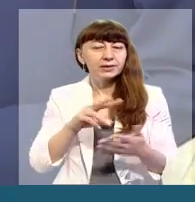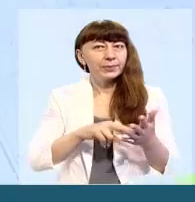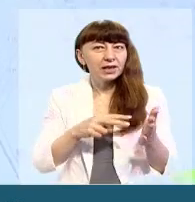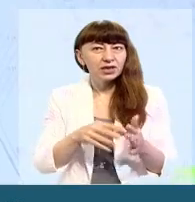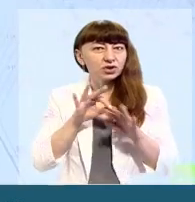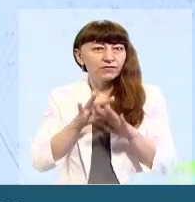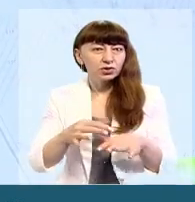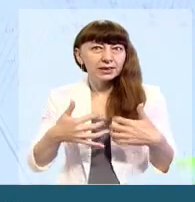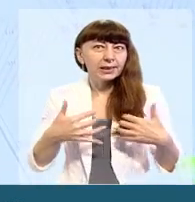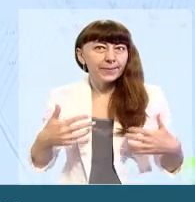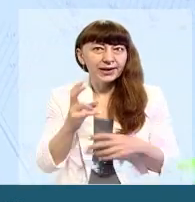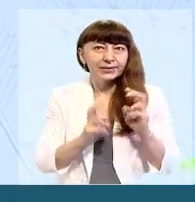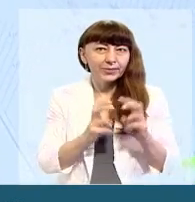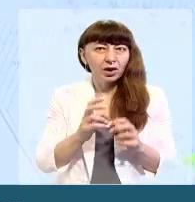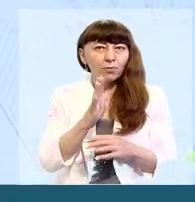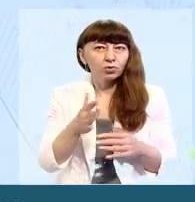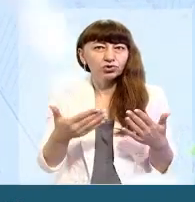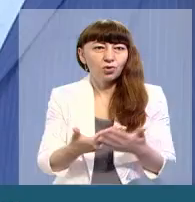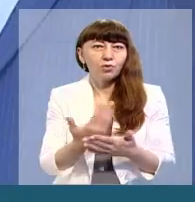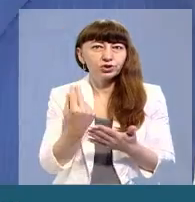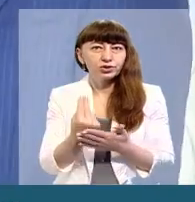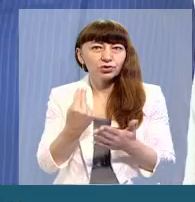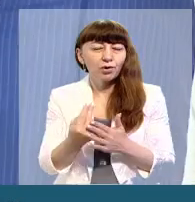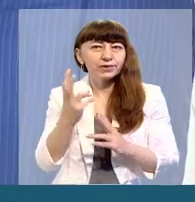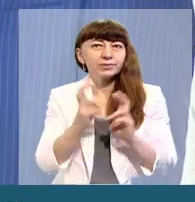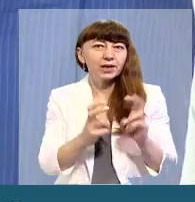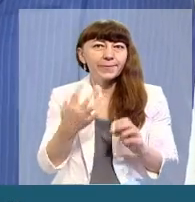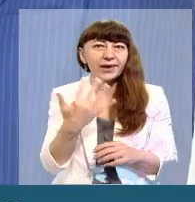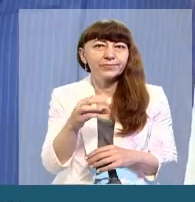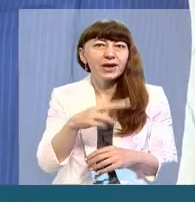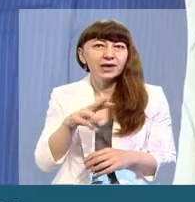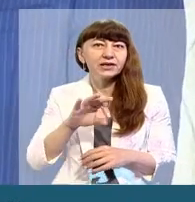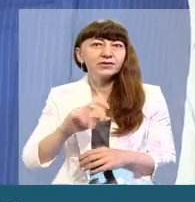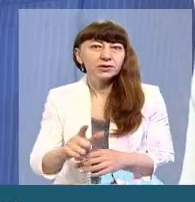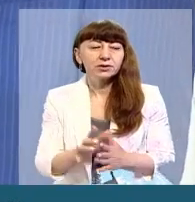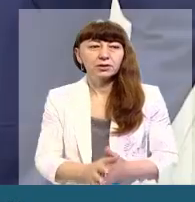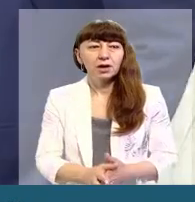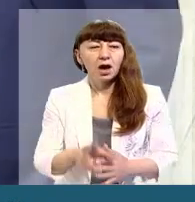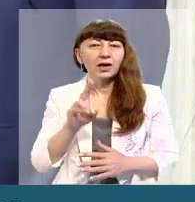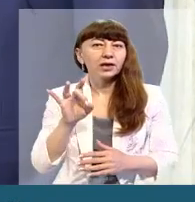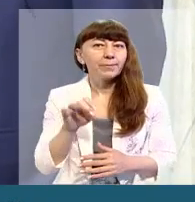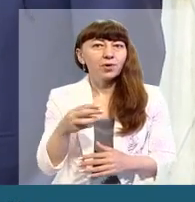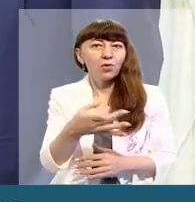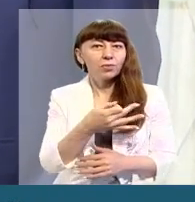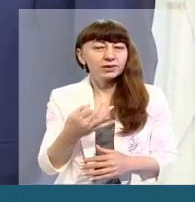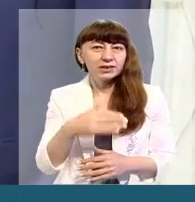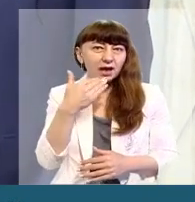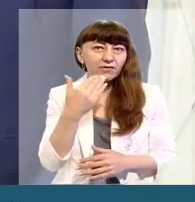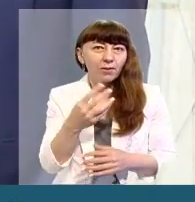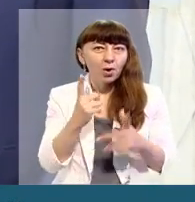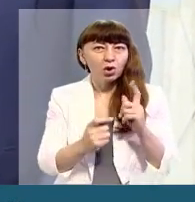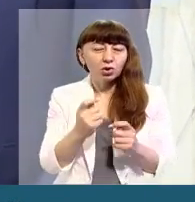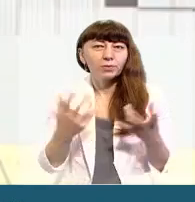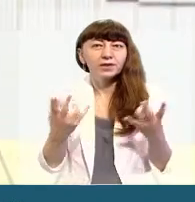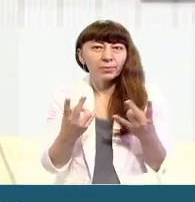завоз скота. Предприятие будет современное. Общая стоимость фермы порядка 5 миллиардов тенге. Аким области скажет, молоко сегодня